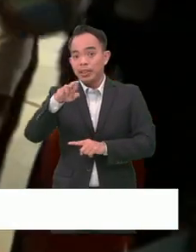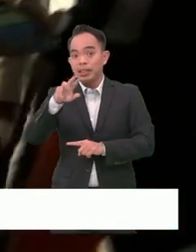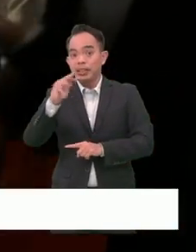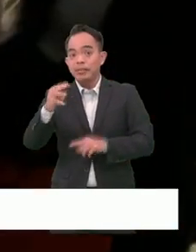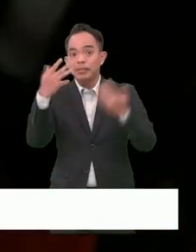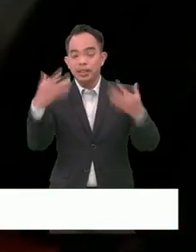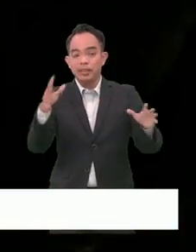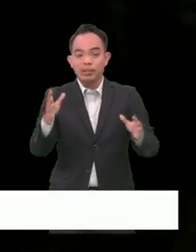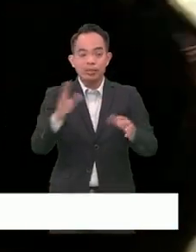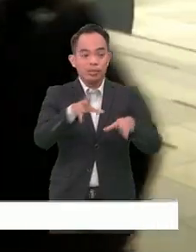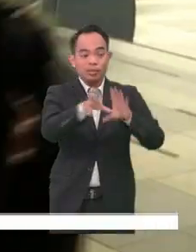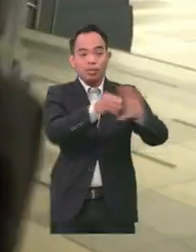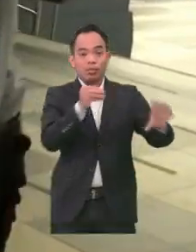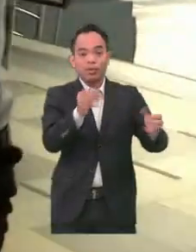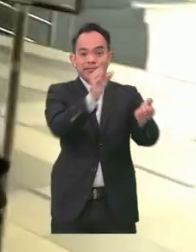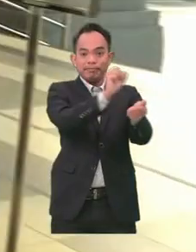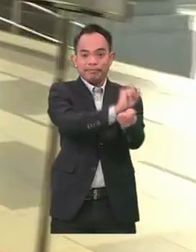mengeluarkan